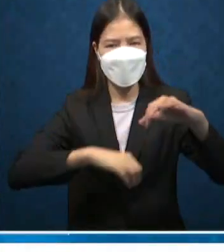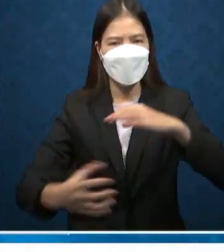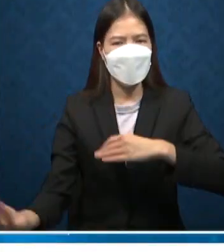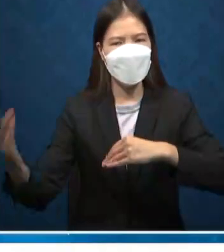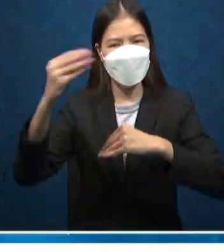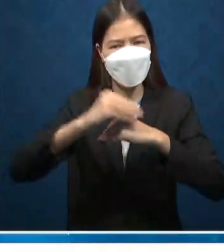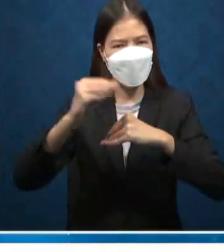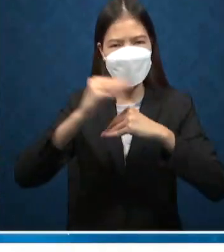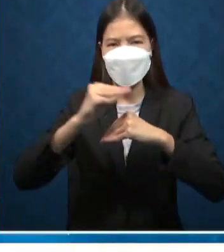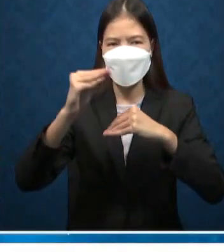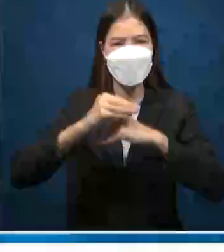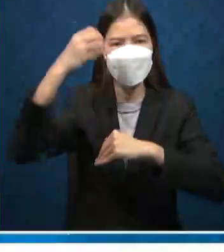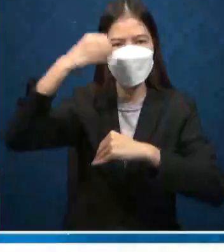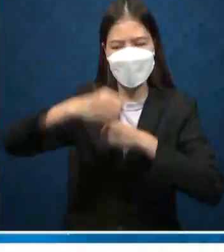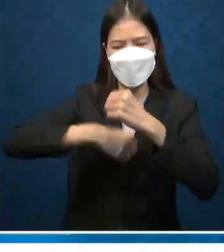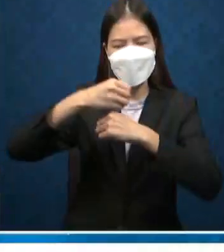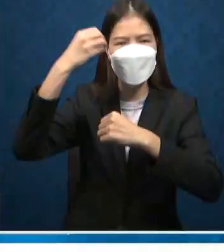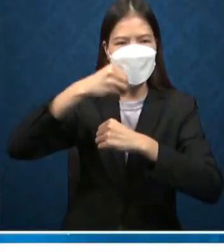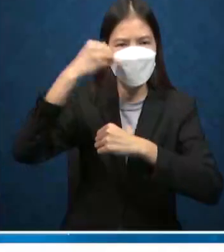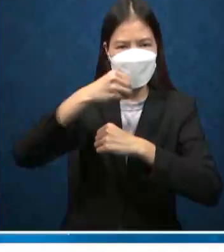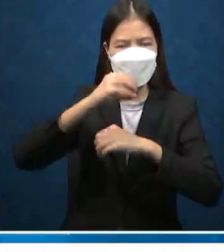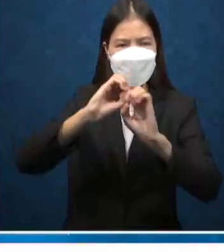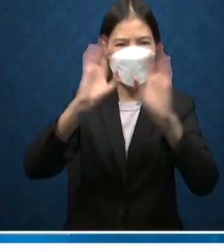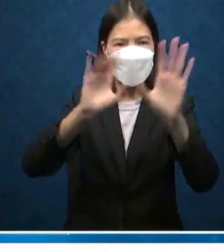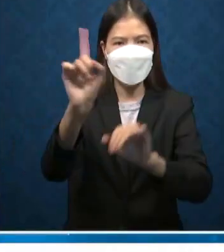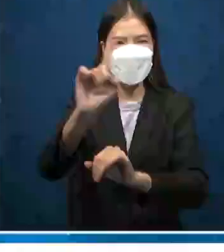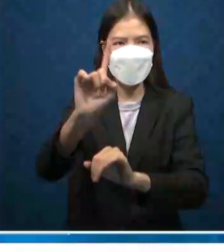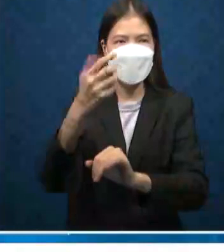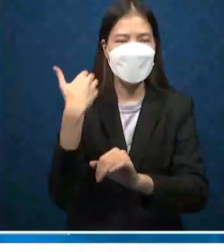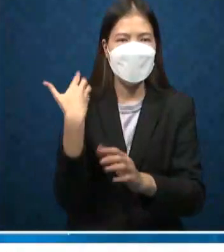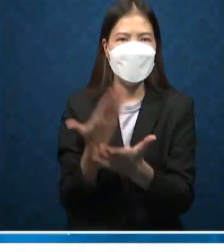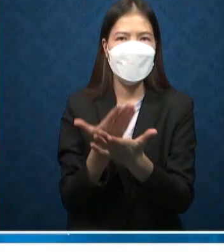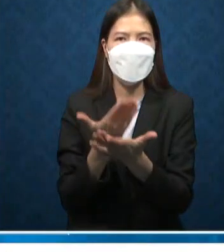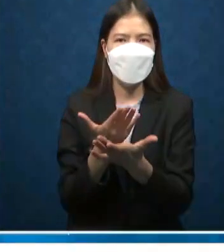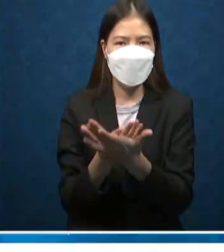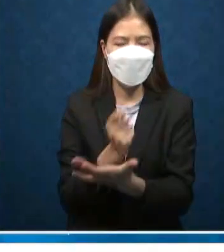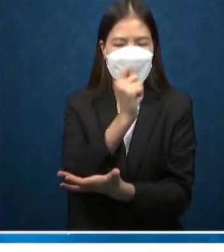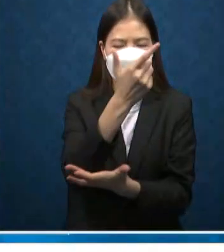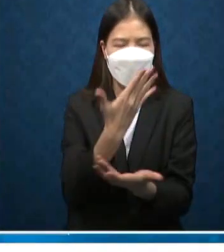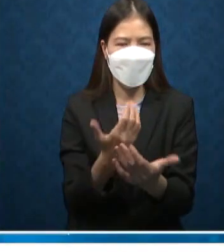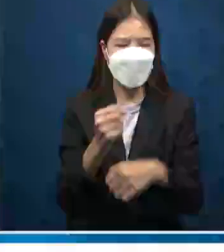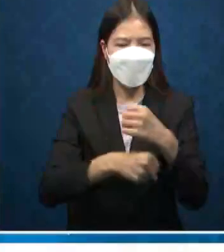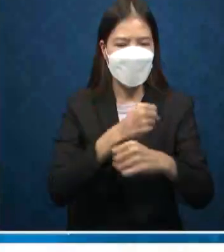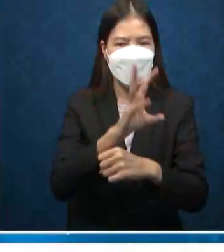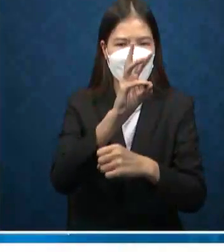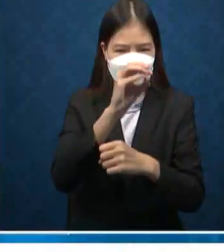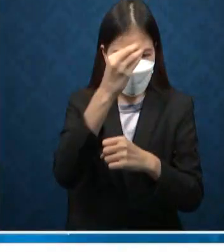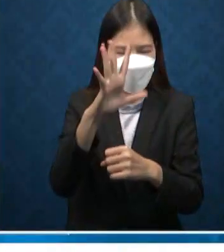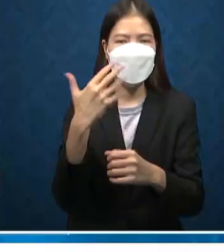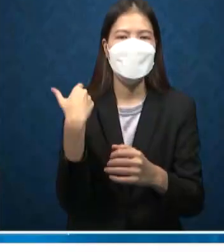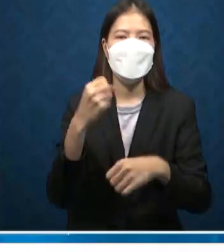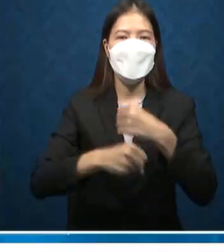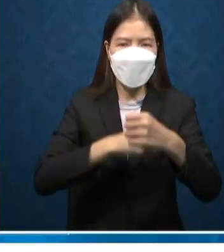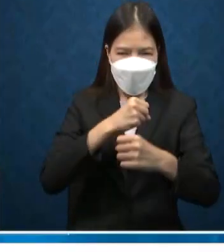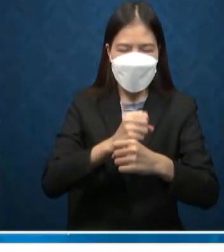กปีที่เห็นชัดเจนก็คือในเรื่องของเงินเบี้ยหวัดบำเหน็จนานที่สูงขึ้นเนื่องจากมีข้าราชการที่เกษียณอายุเ